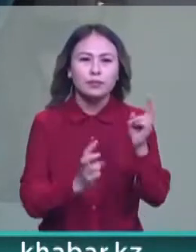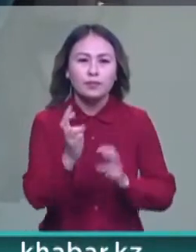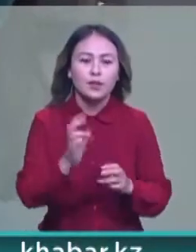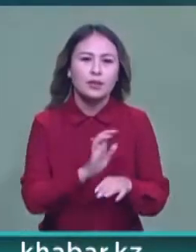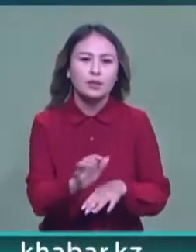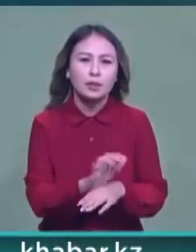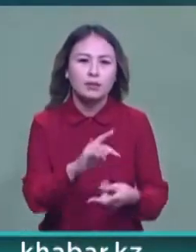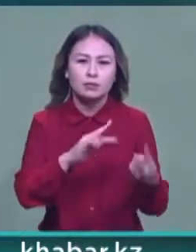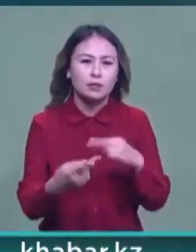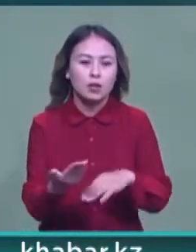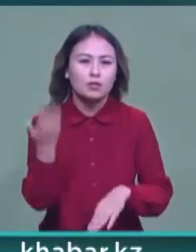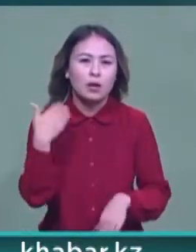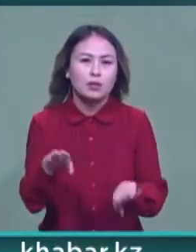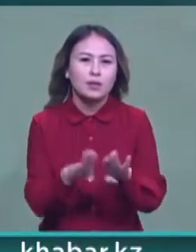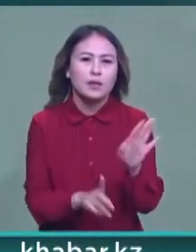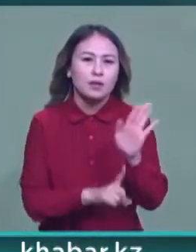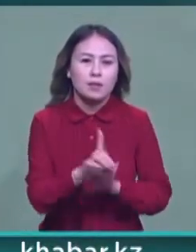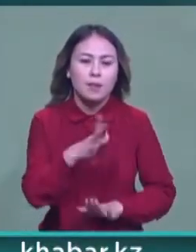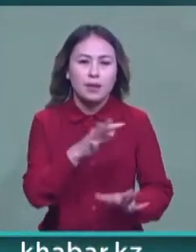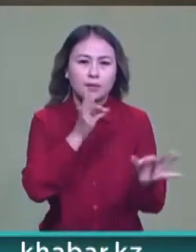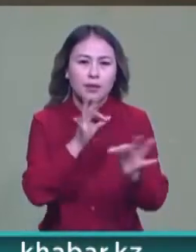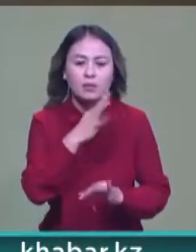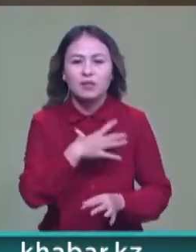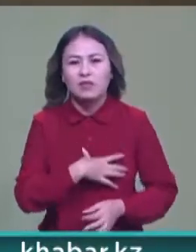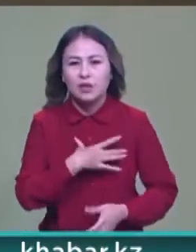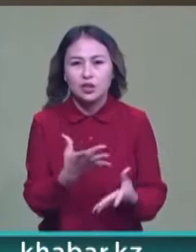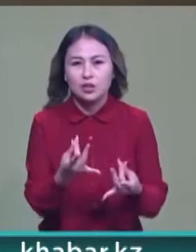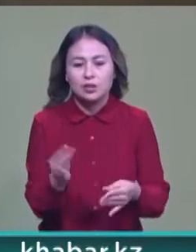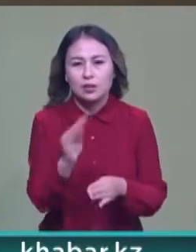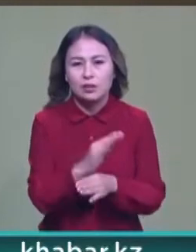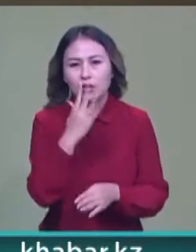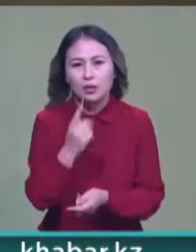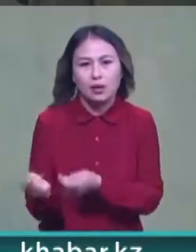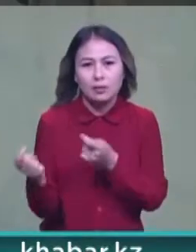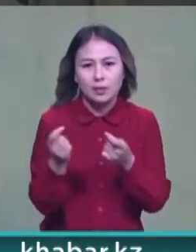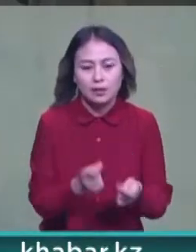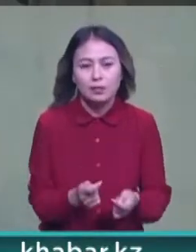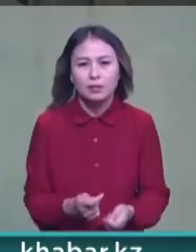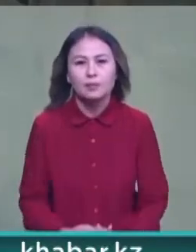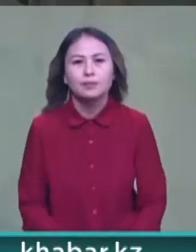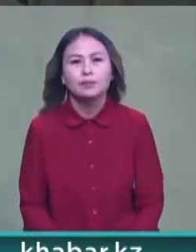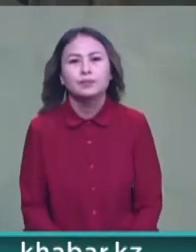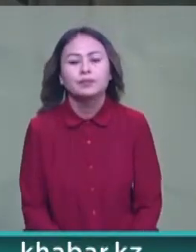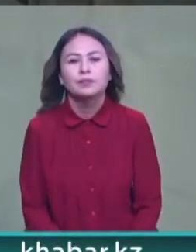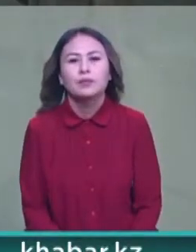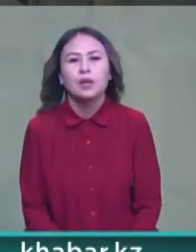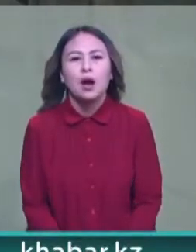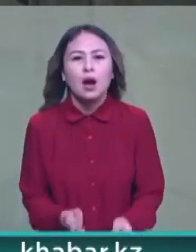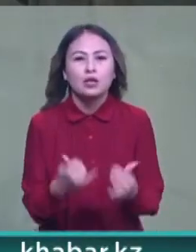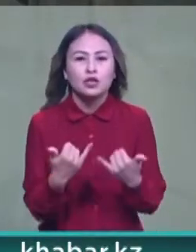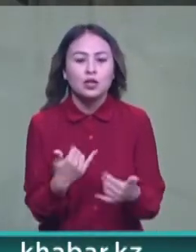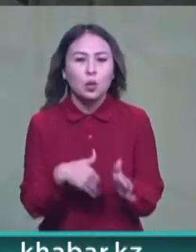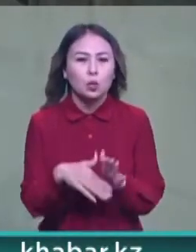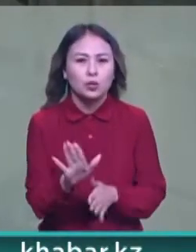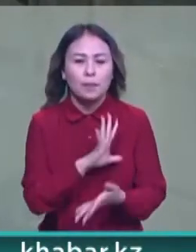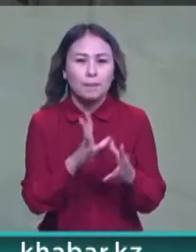импорт алмастыру ісі бұрыннан жолға қойылған, бірақ дәрі-дәрмектің негізгі шикізаты шетелден әкелінеді. Сейчас идет лучшая подготовка. Қазір біз